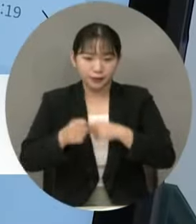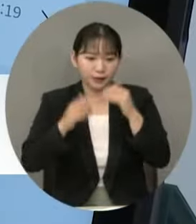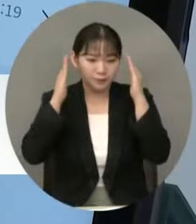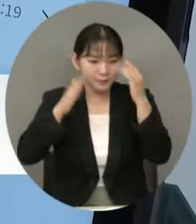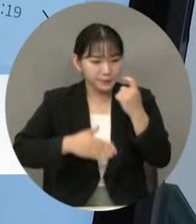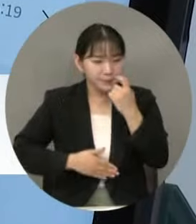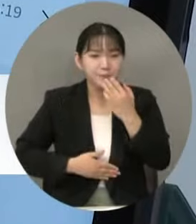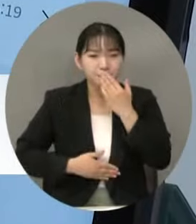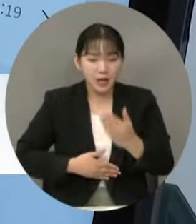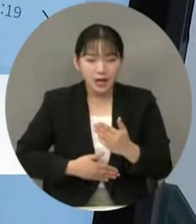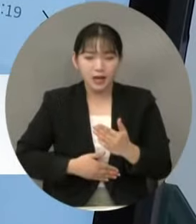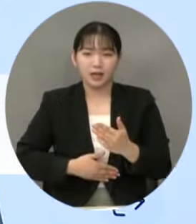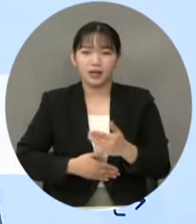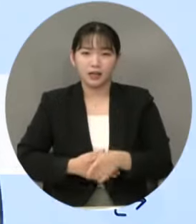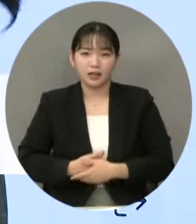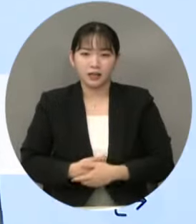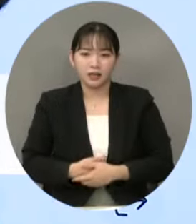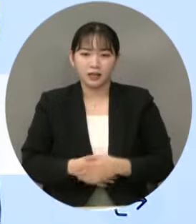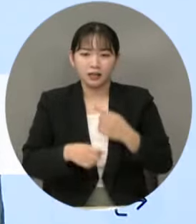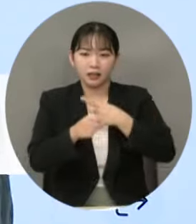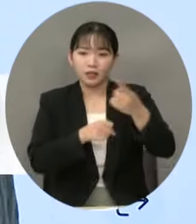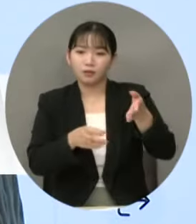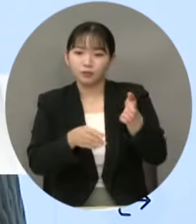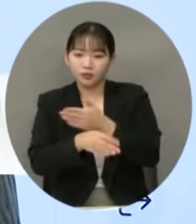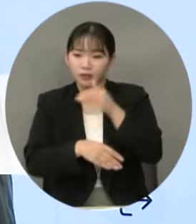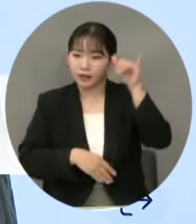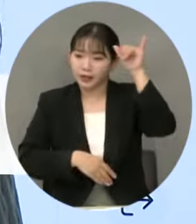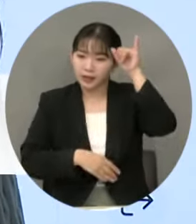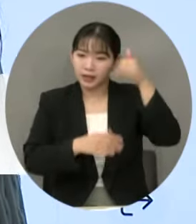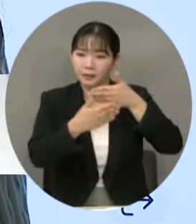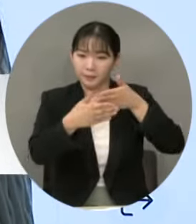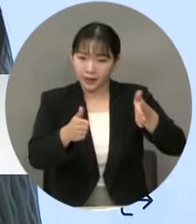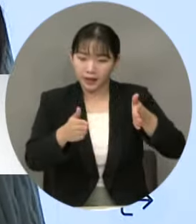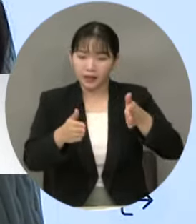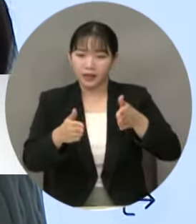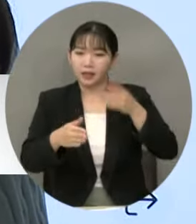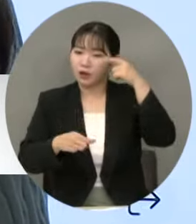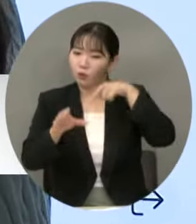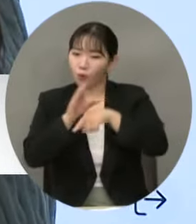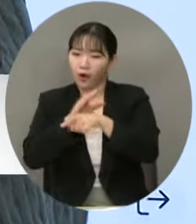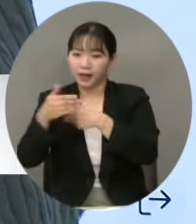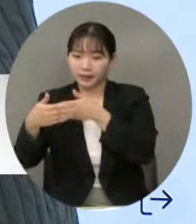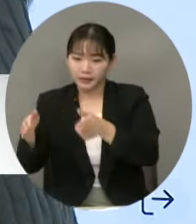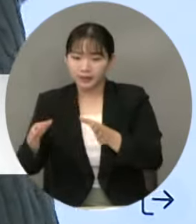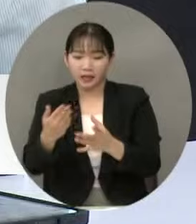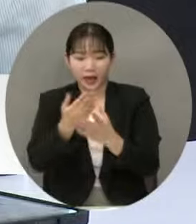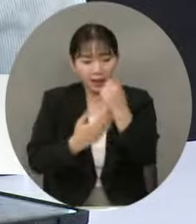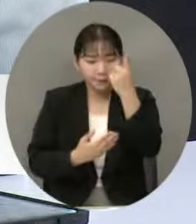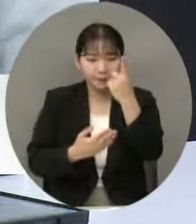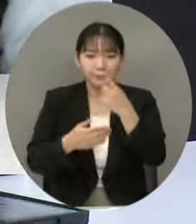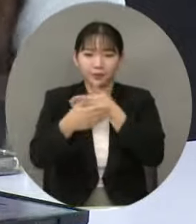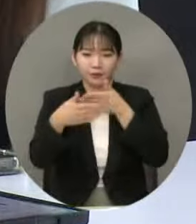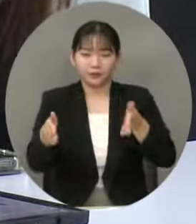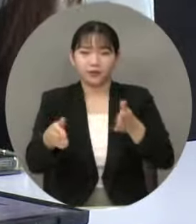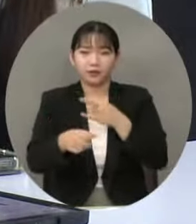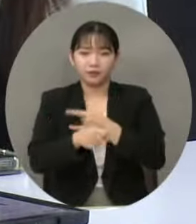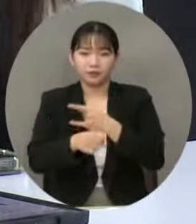가능하고 확장하는 개념으로 내년부터 AI 교실과 지능형 과학실 등이 통합된 학습